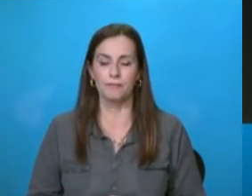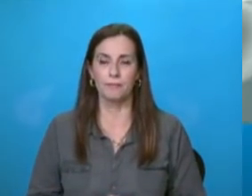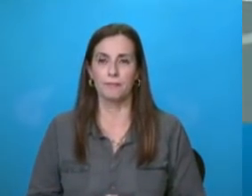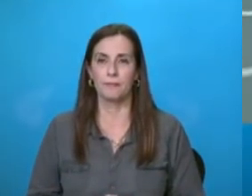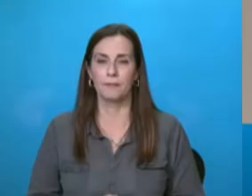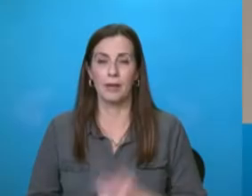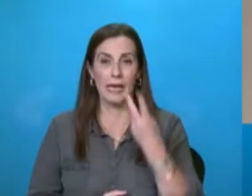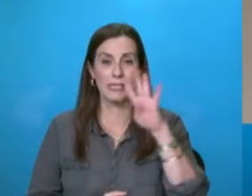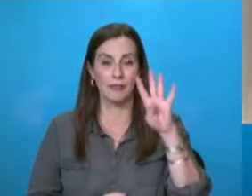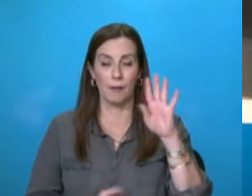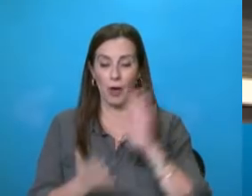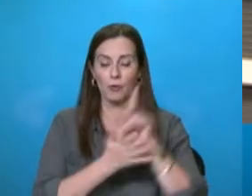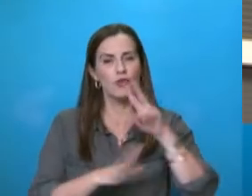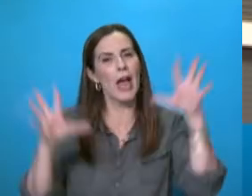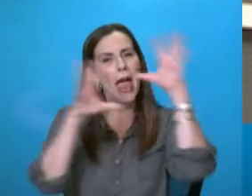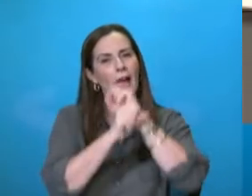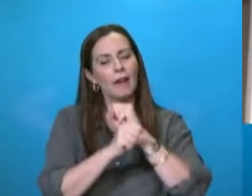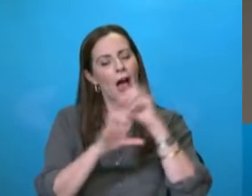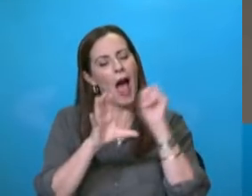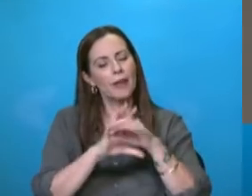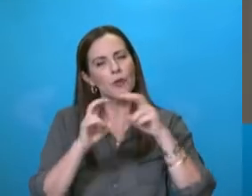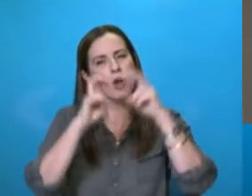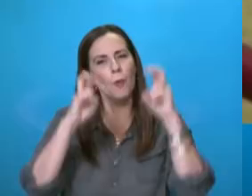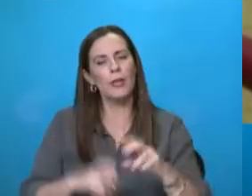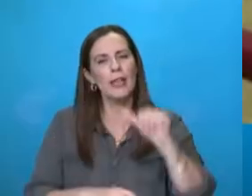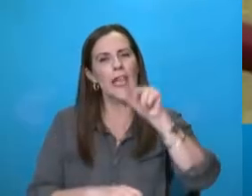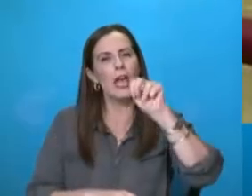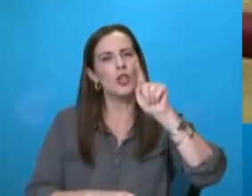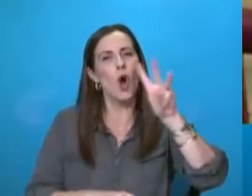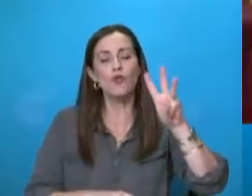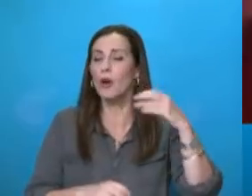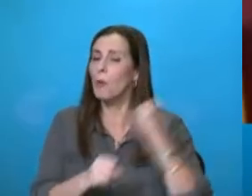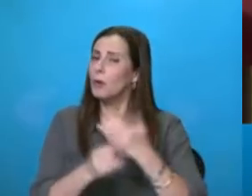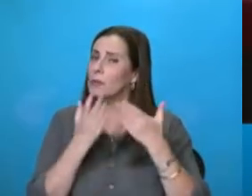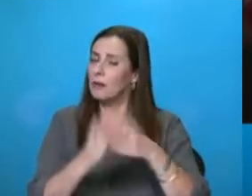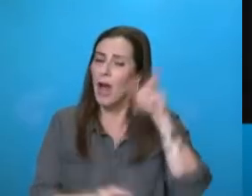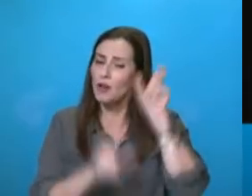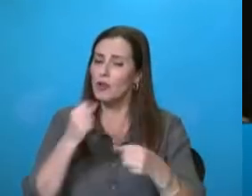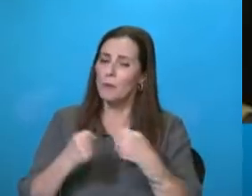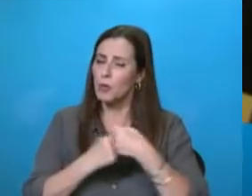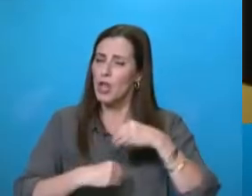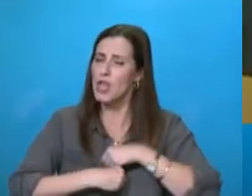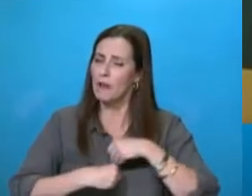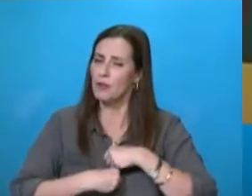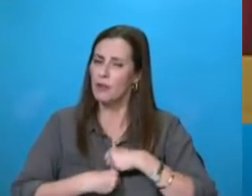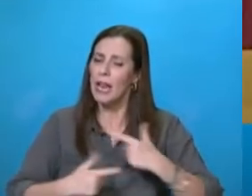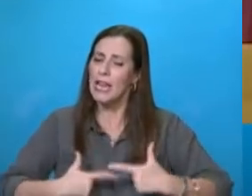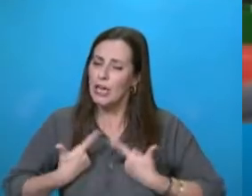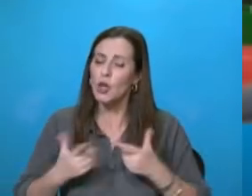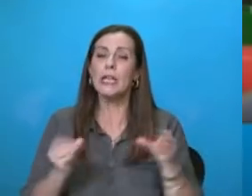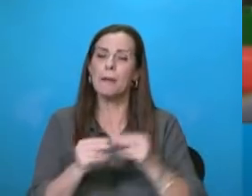ב-24 בנובמבר התקיים ערב ההתרמה השנתי של עמותת אנוש, הפועלת ומסייעת למתמודדי נפש לחיות לצד